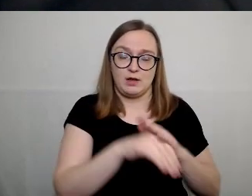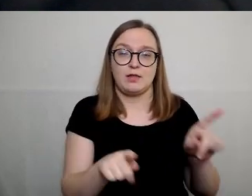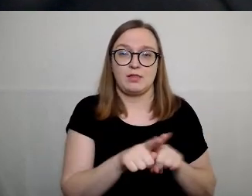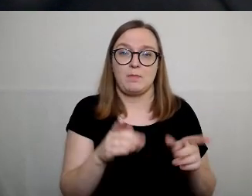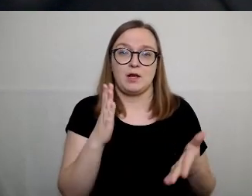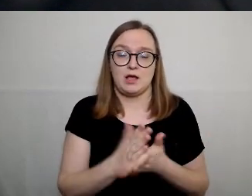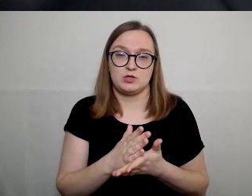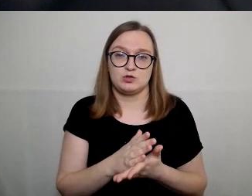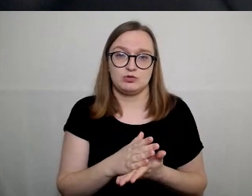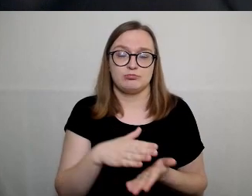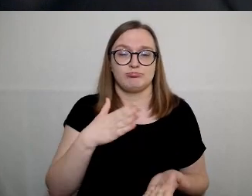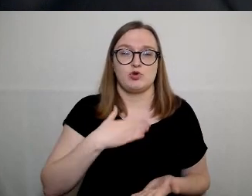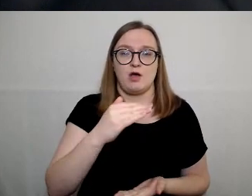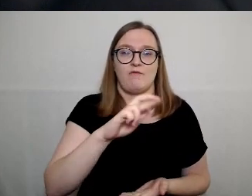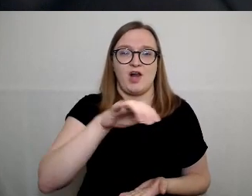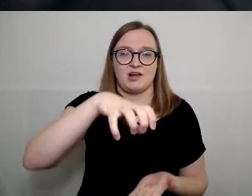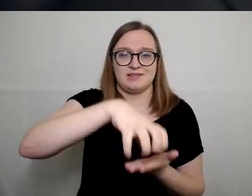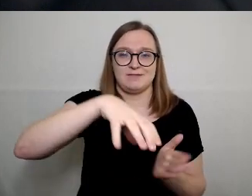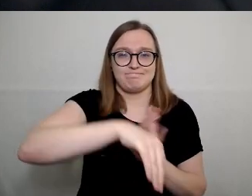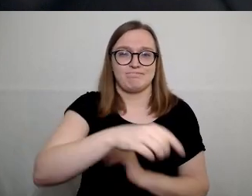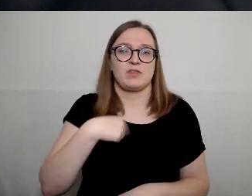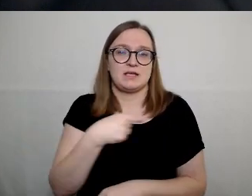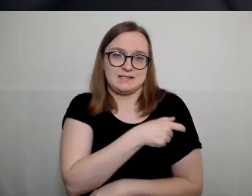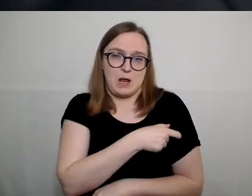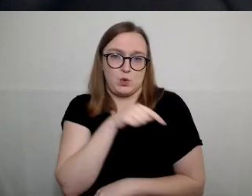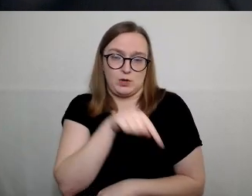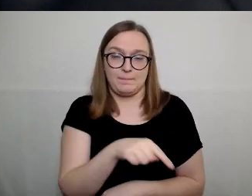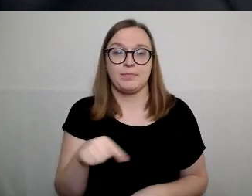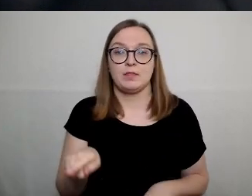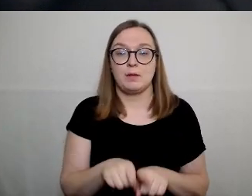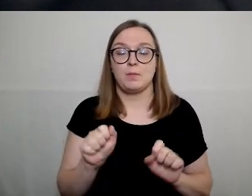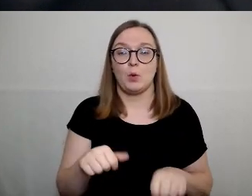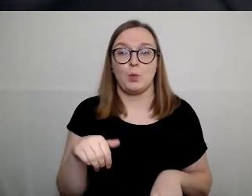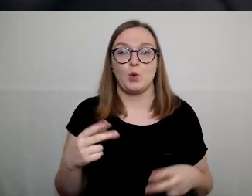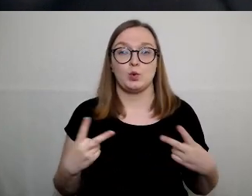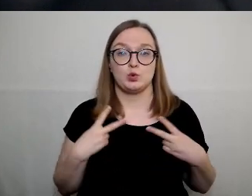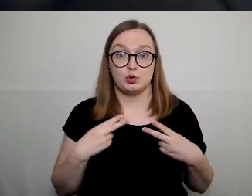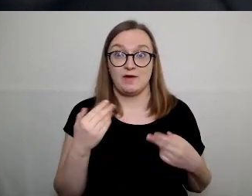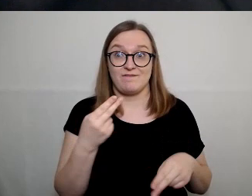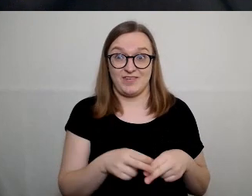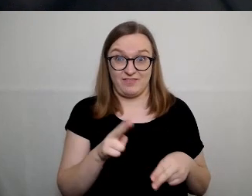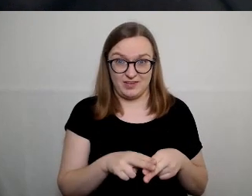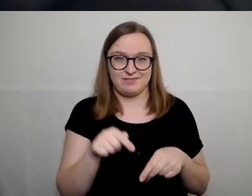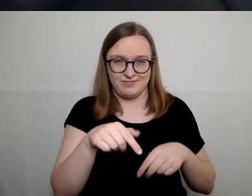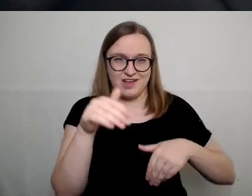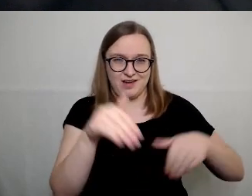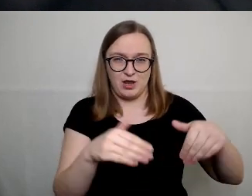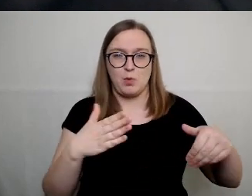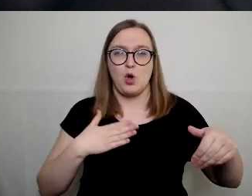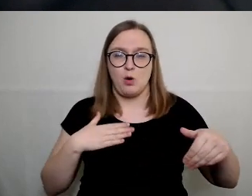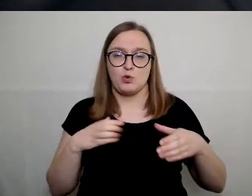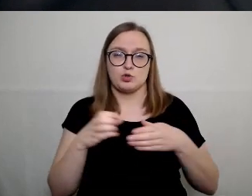ko galima pasidžiaugti, kad į šiuos būtent rinkimus esam pateikę gausiausią kandidatų sąrašą,